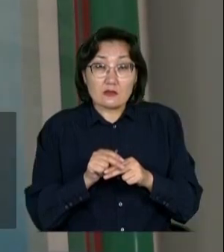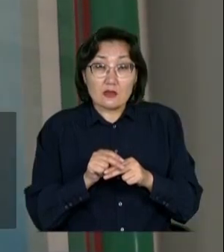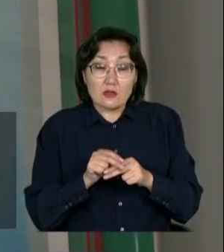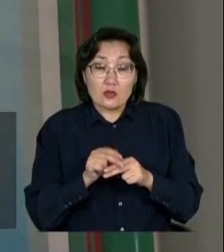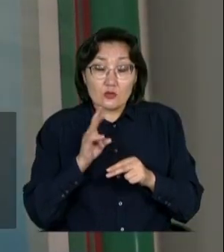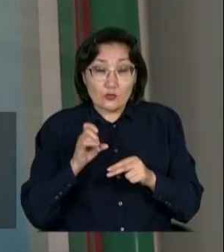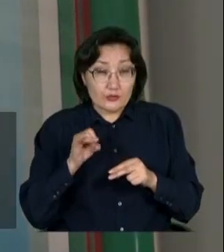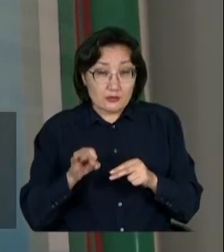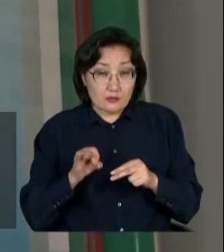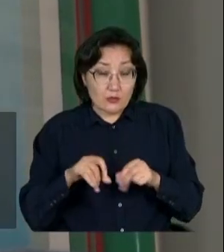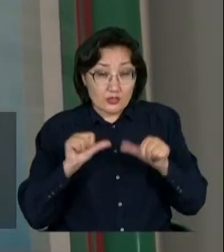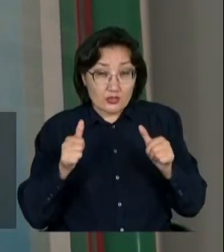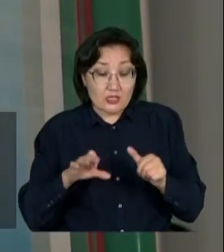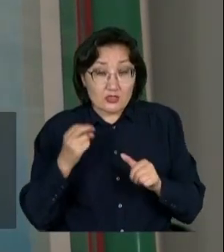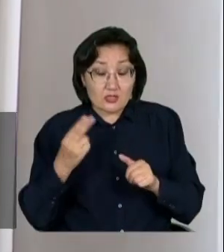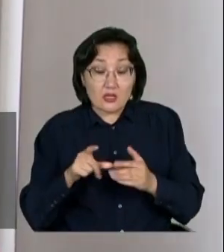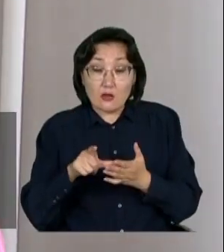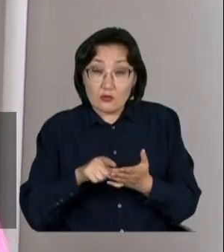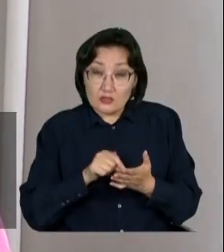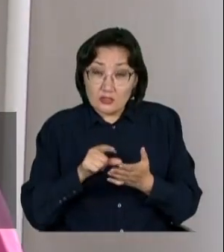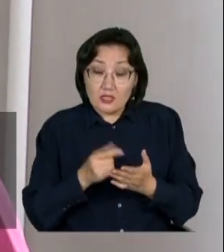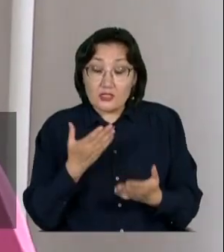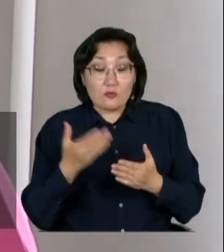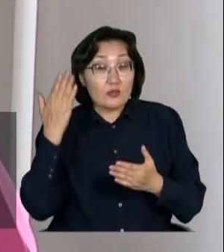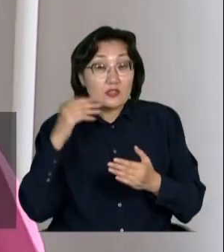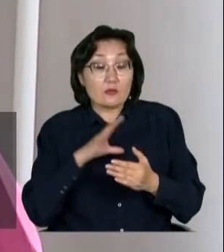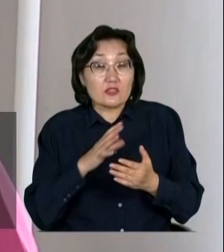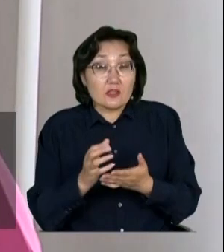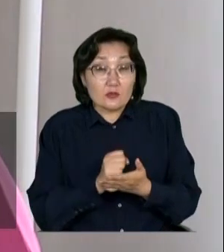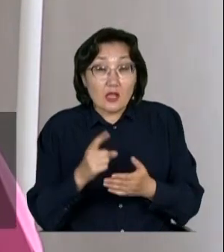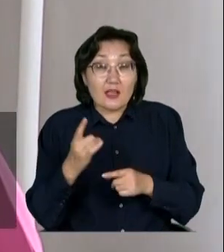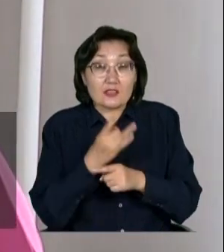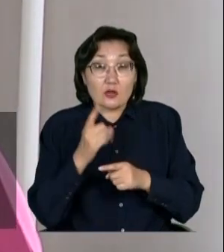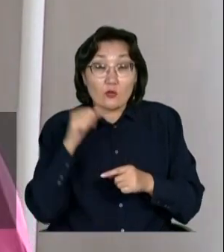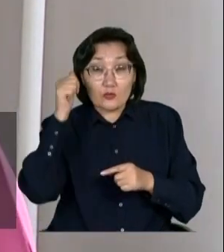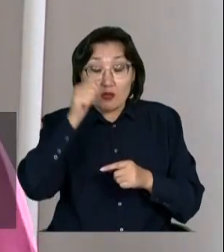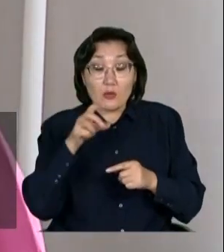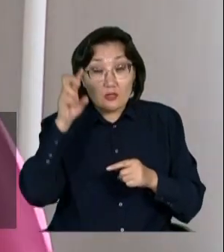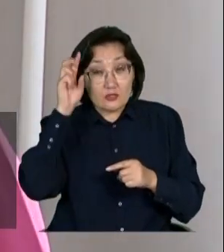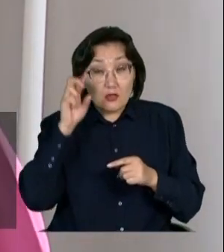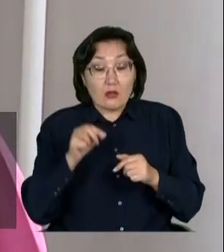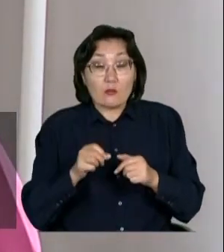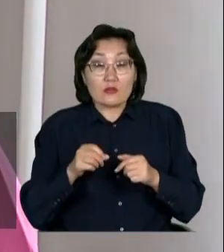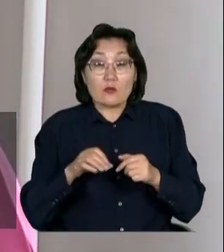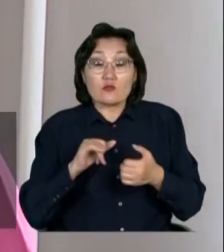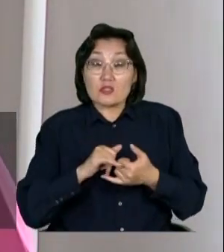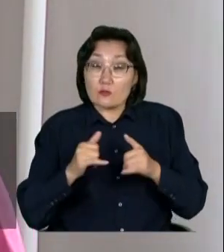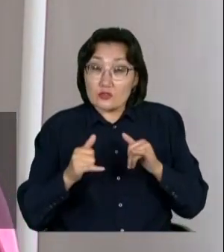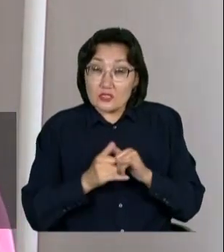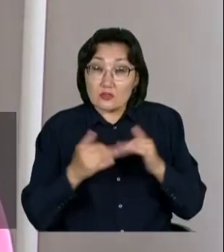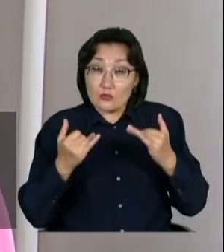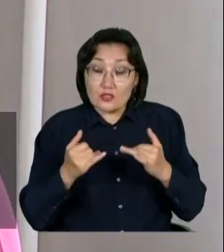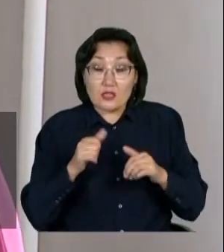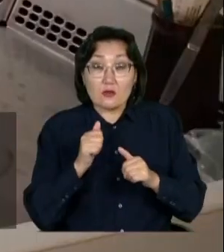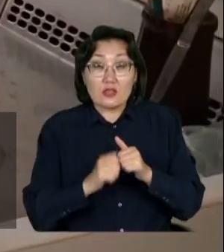собственно, оформляем социальное пособие. То есть, если раньше они получали раз в год это пособие от государства, именно в Усть-Каменогорске, то сейчас